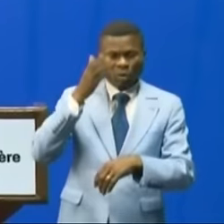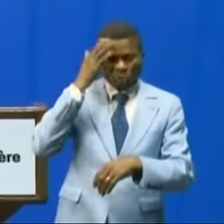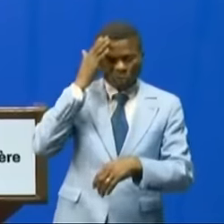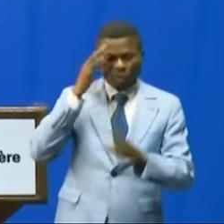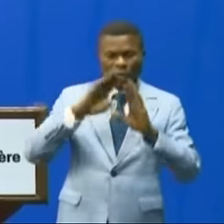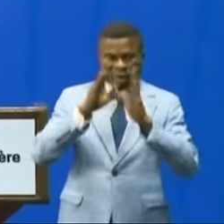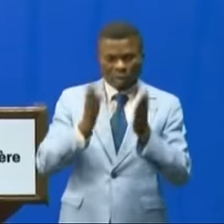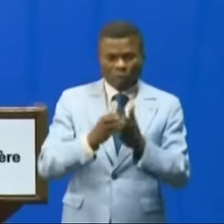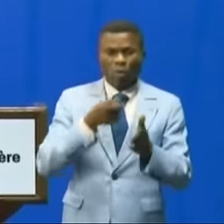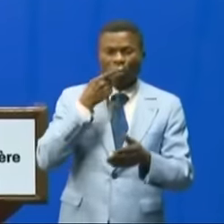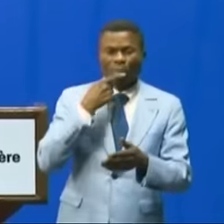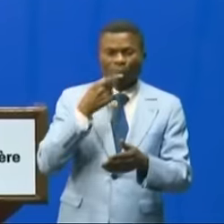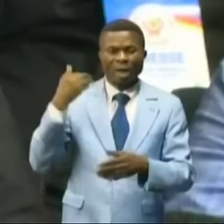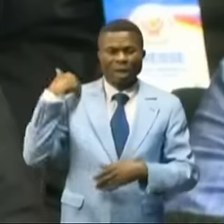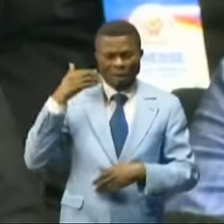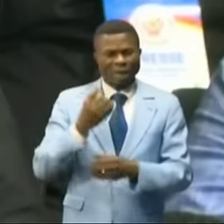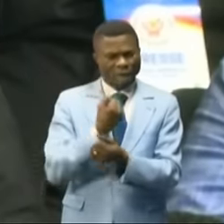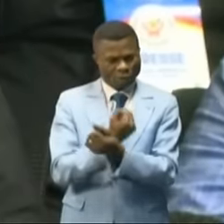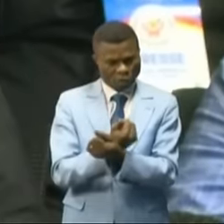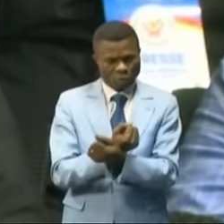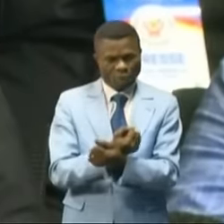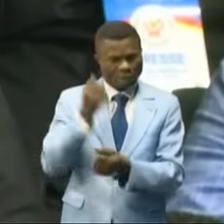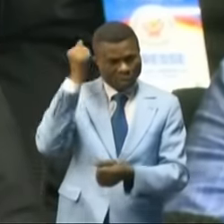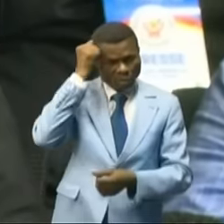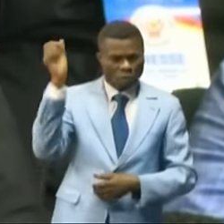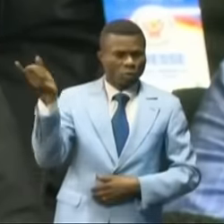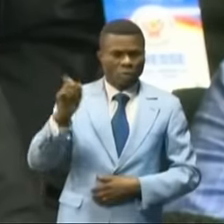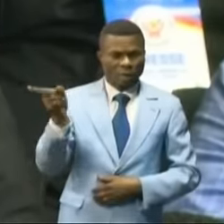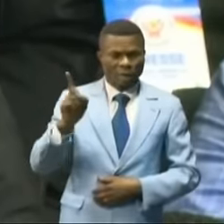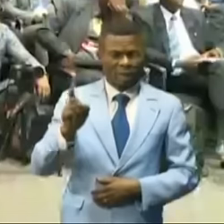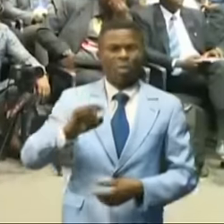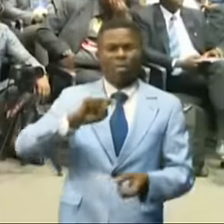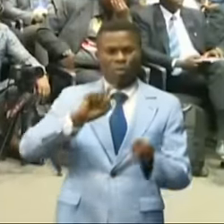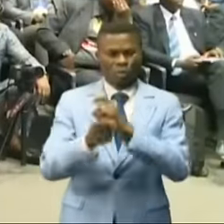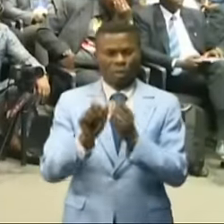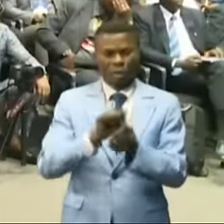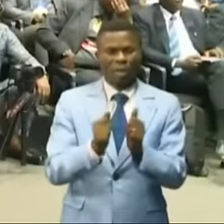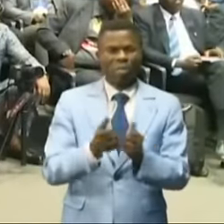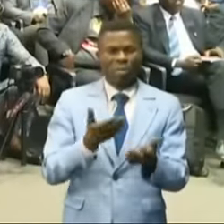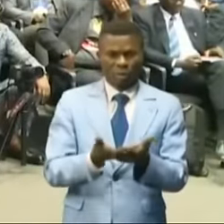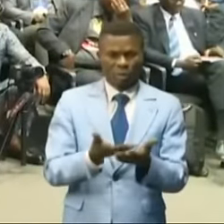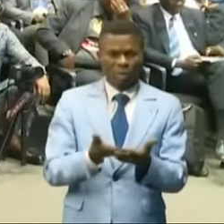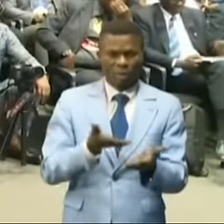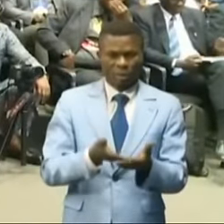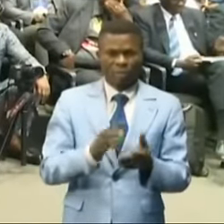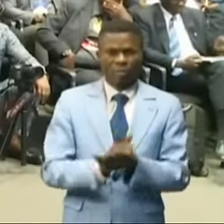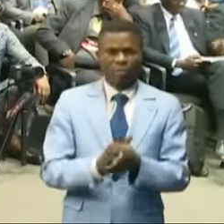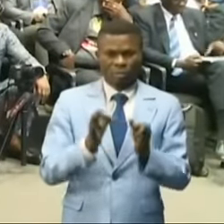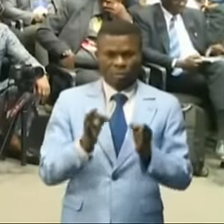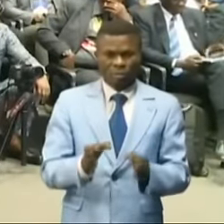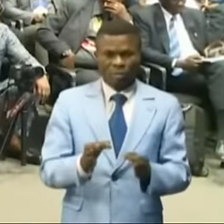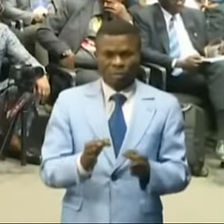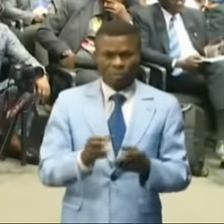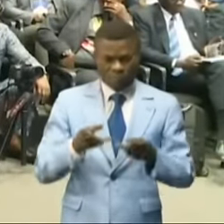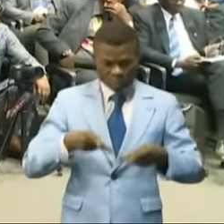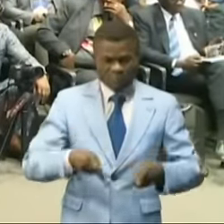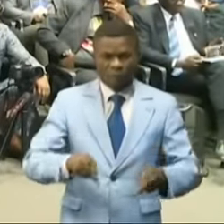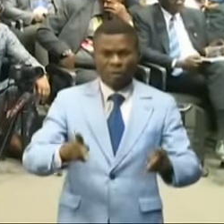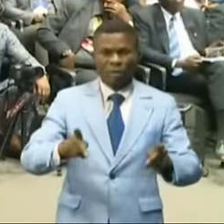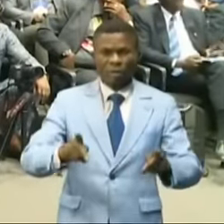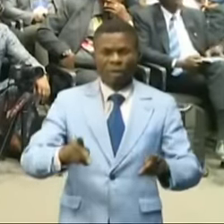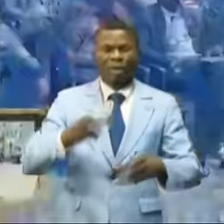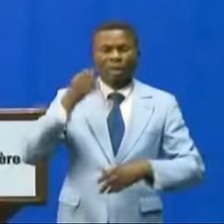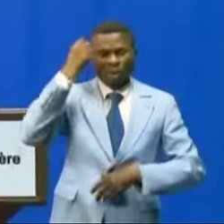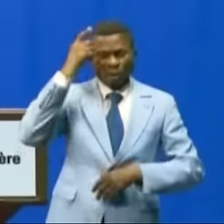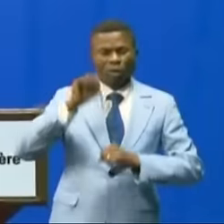tous ceux qui vont essayer de contrevenir puissent être sévèrement punis. Il était nécessaire pour vous permettre de